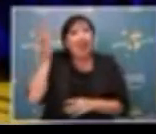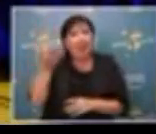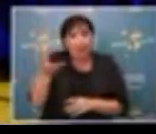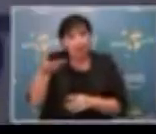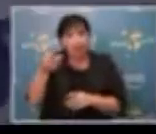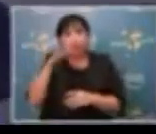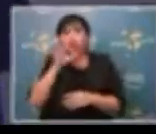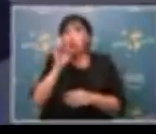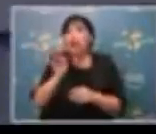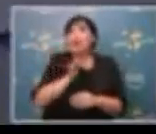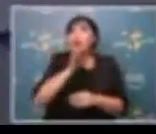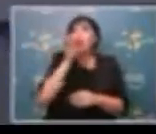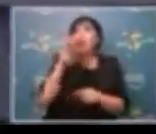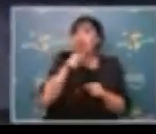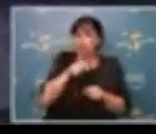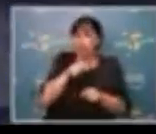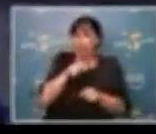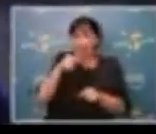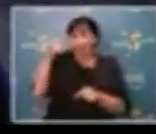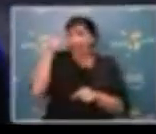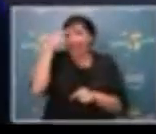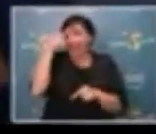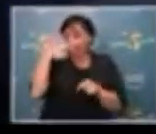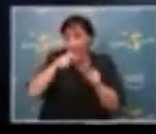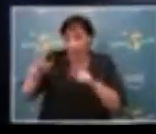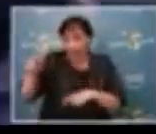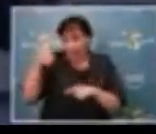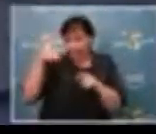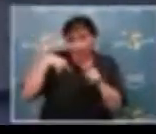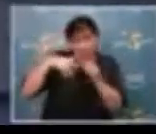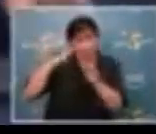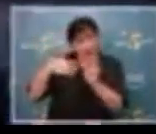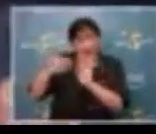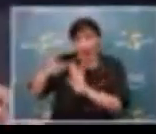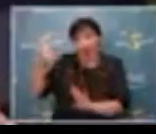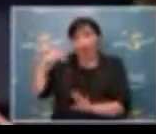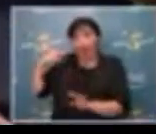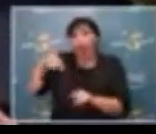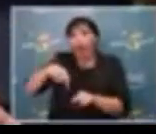tutti i supermercati che costruiranno e hanno costruito, fra 10 anni